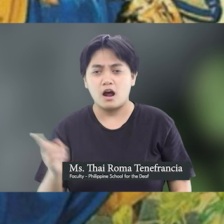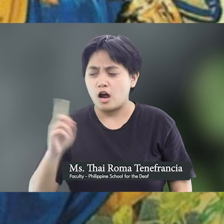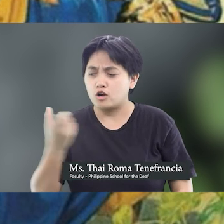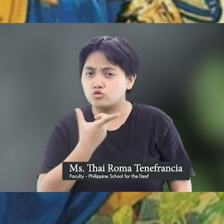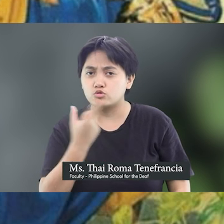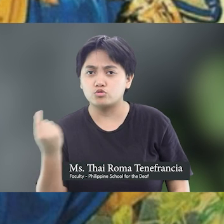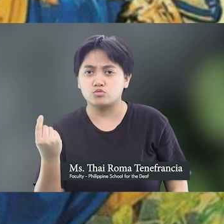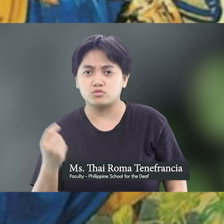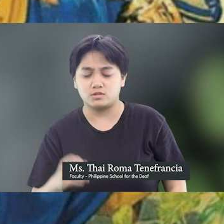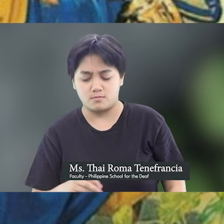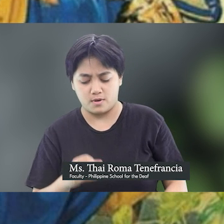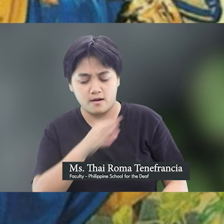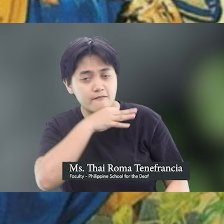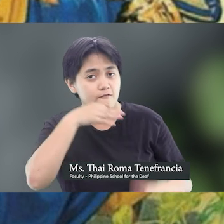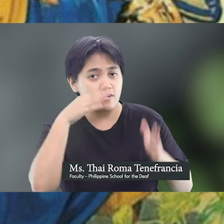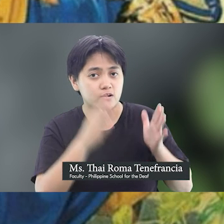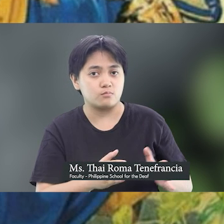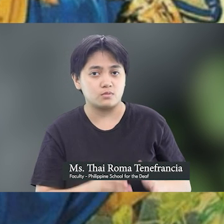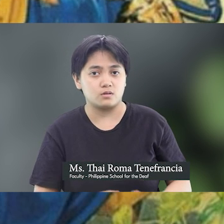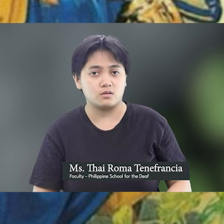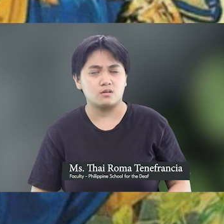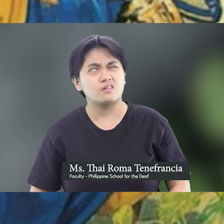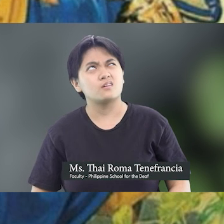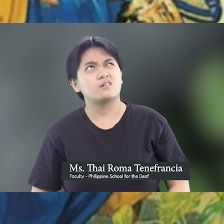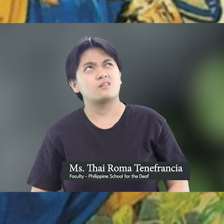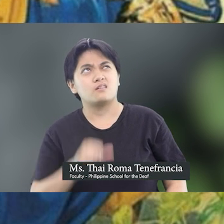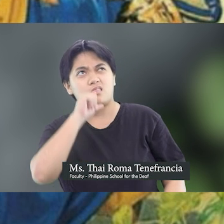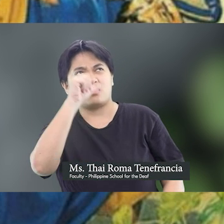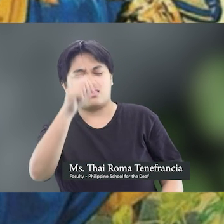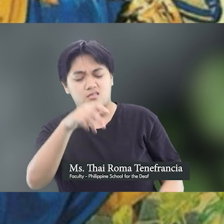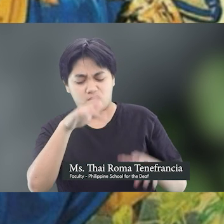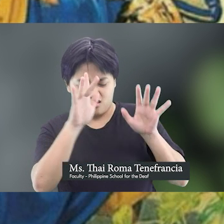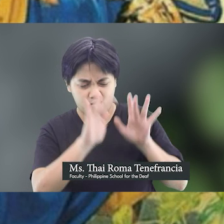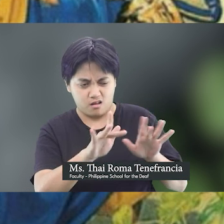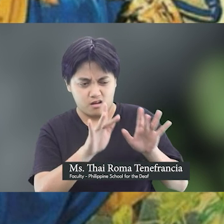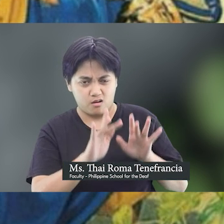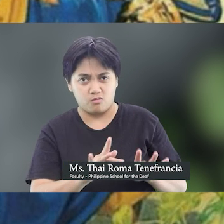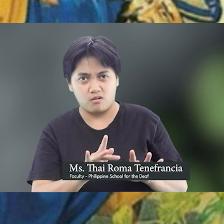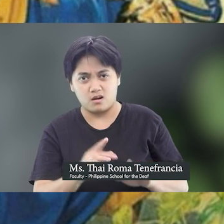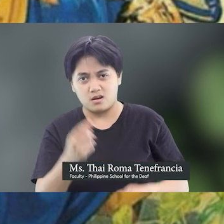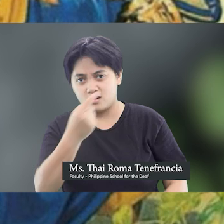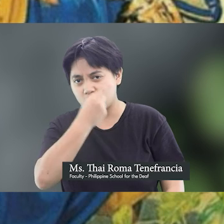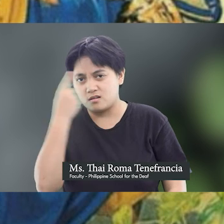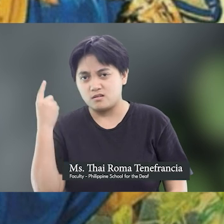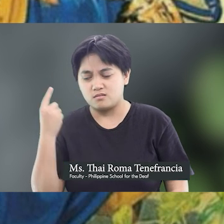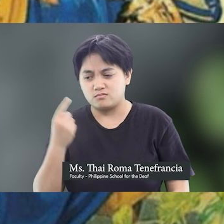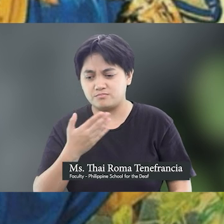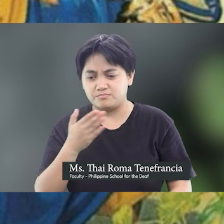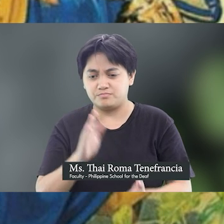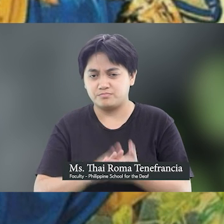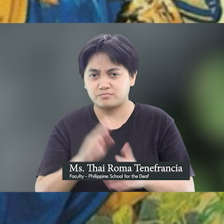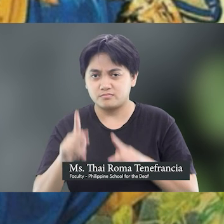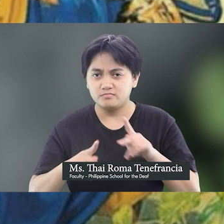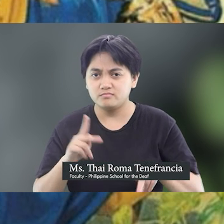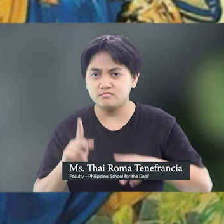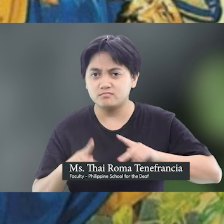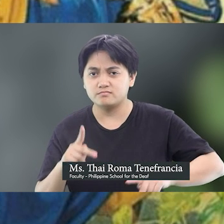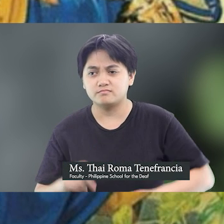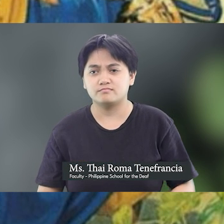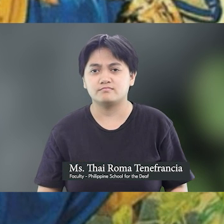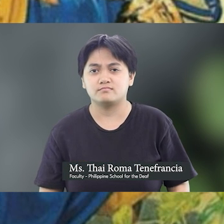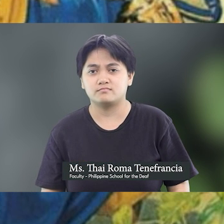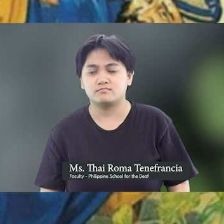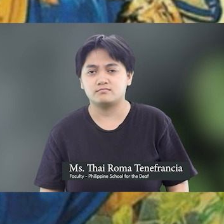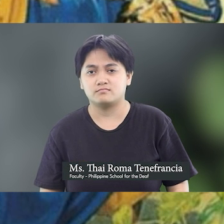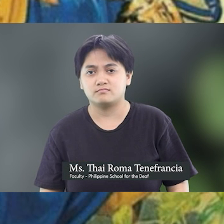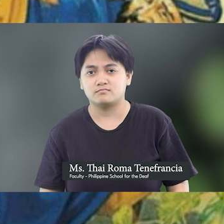ang gagawin niya sa mga magsasaka? Hindi nila kaawa ng masasamang tao yon. Pupuksayin niya mga yon at paupahan ng